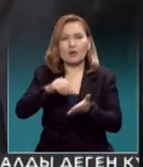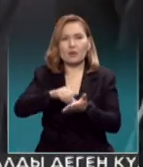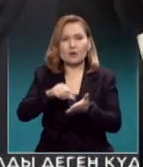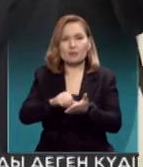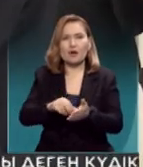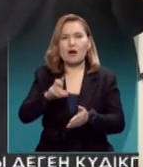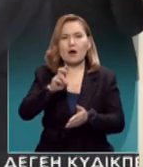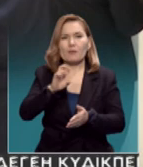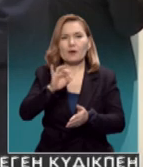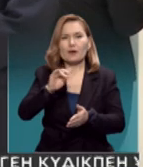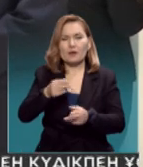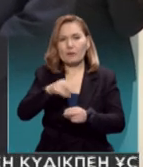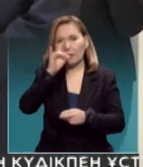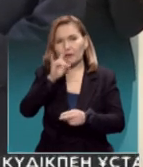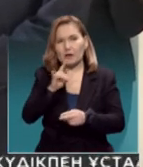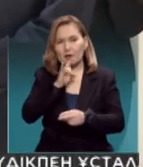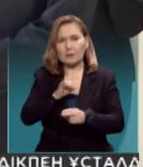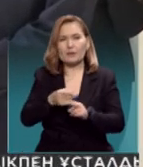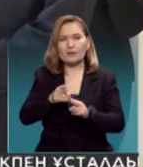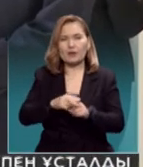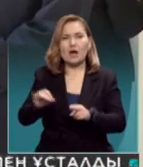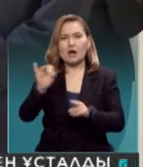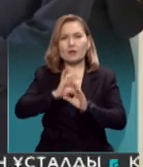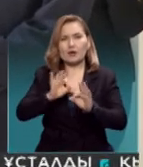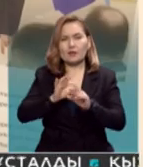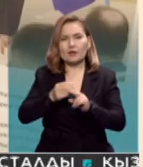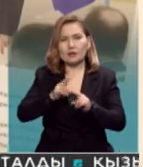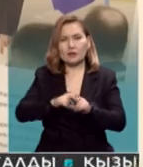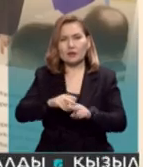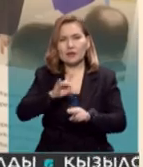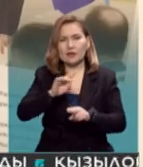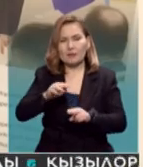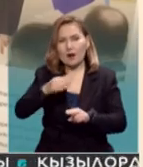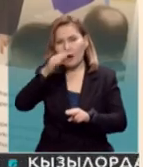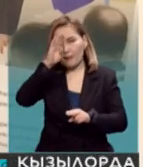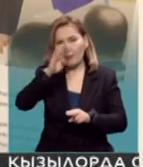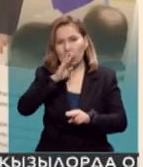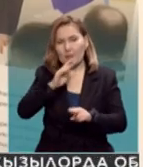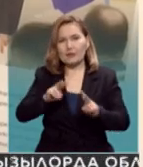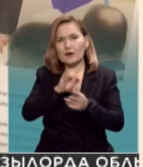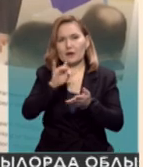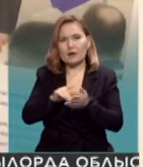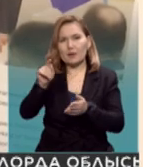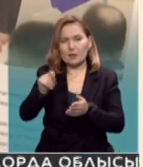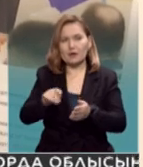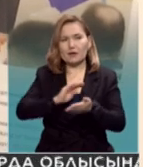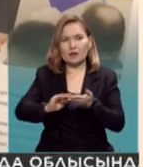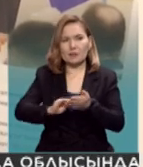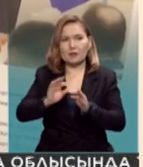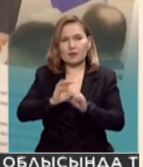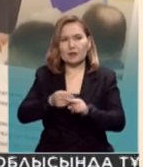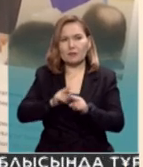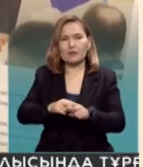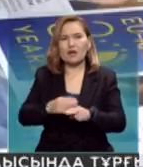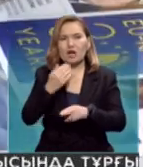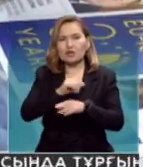өкілі Жозель Боррельдің Қазақстан жайлы сұхбаты және Рим папасы Францистің елордаға сапары туралы кеңінен жазылған. Шетелдік